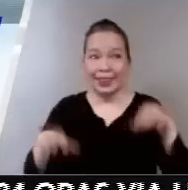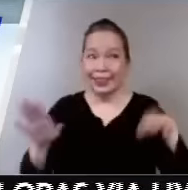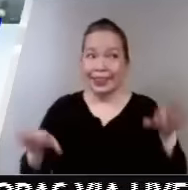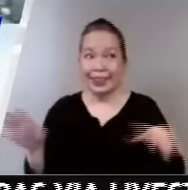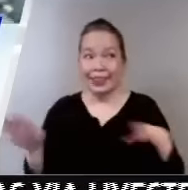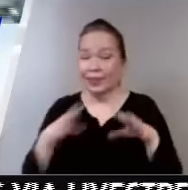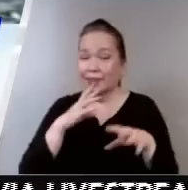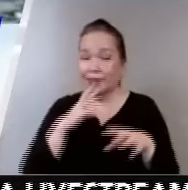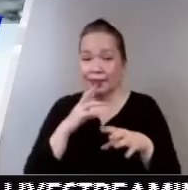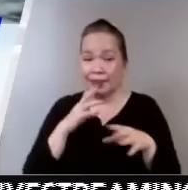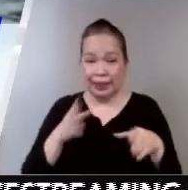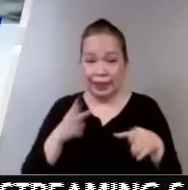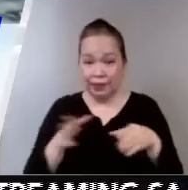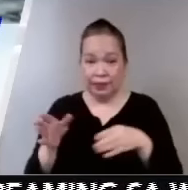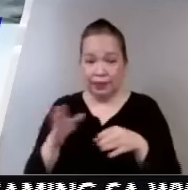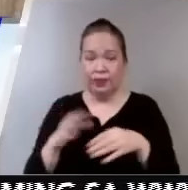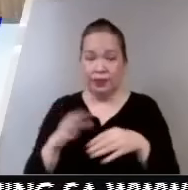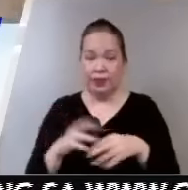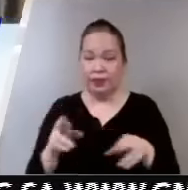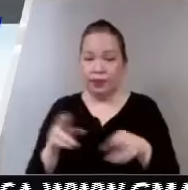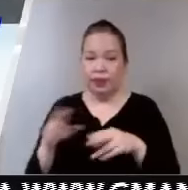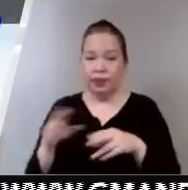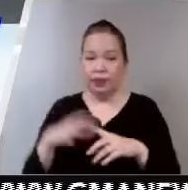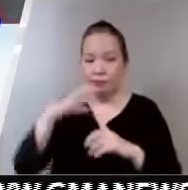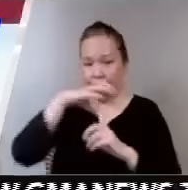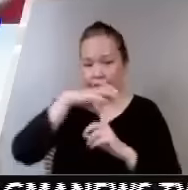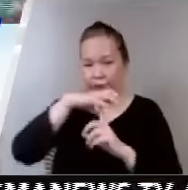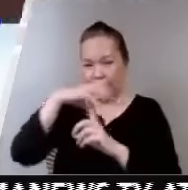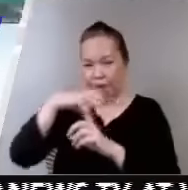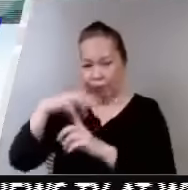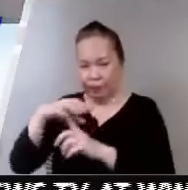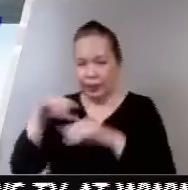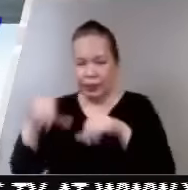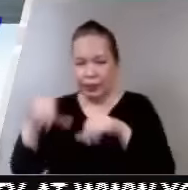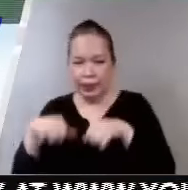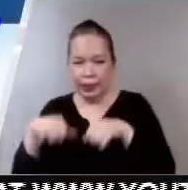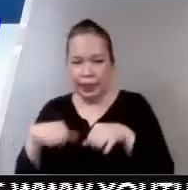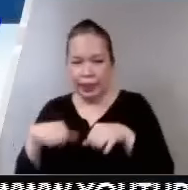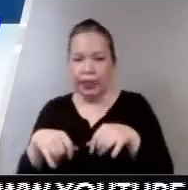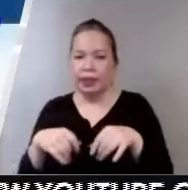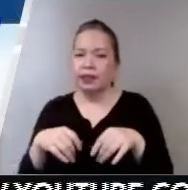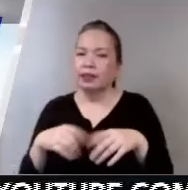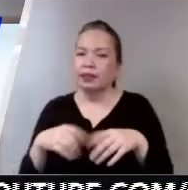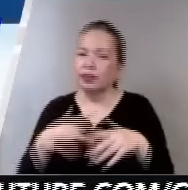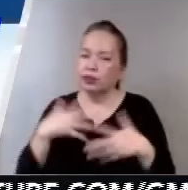ilog. May pakubo rin doon para pagtambayan at i-enjoy ang summer breeze.